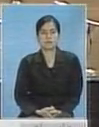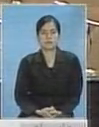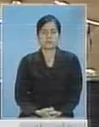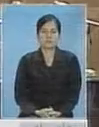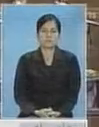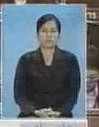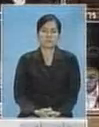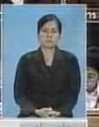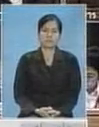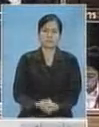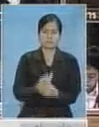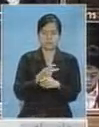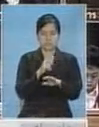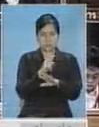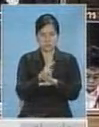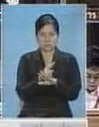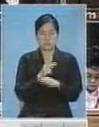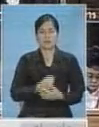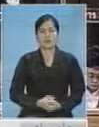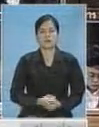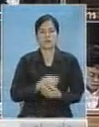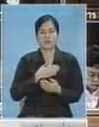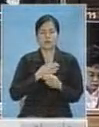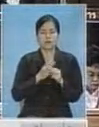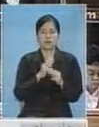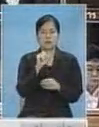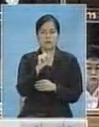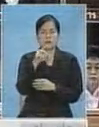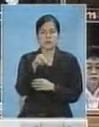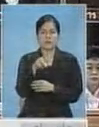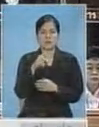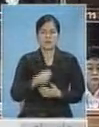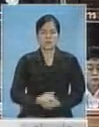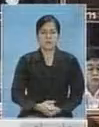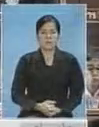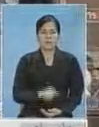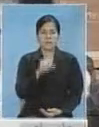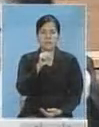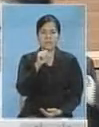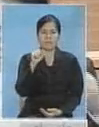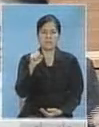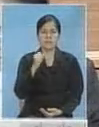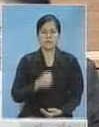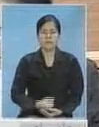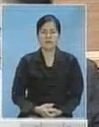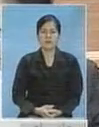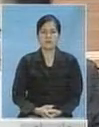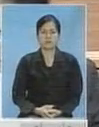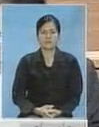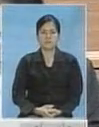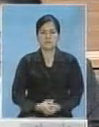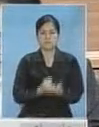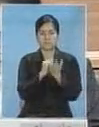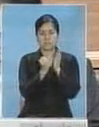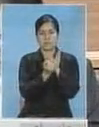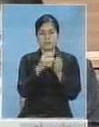กับเรียนท่านประธานสภาที่เคารพผมสัมพันธ์ตั้งเบญจพลสมาชิกสภาผู้แทนราษฎรจังหวัดสุโ